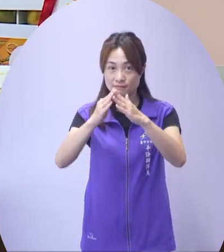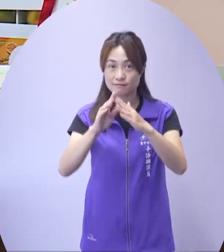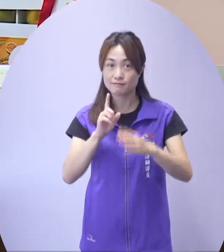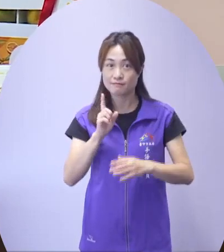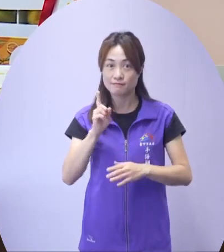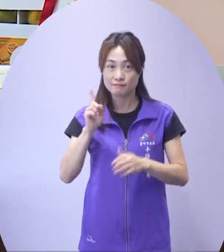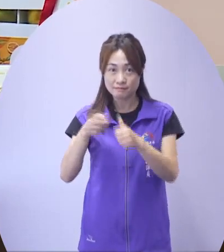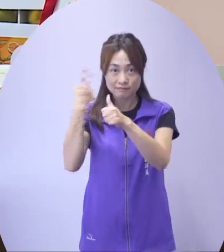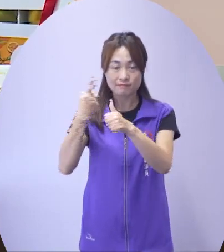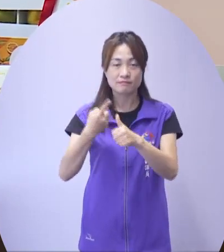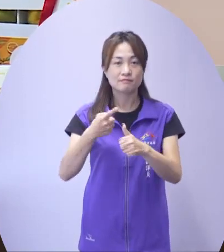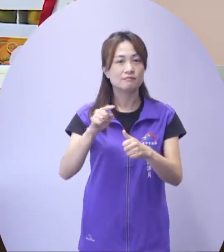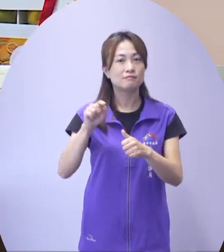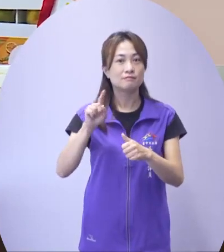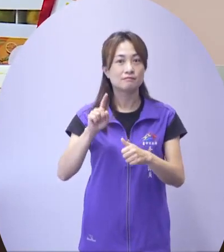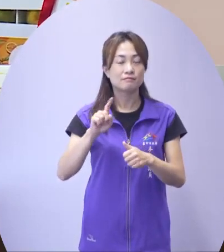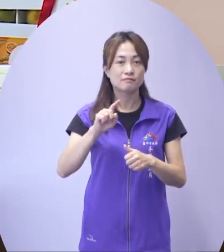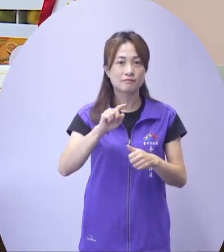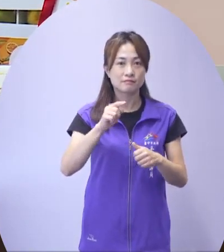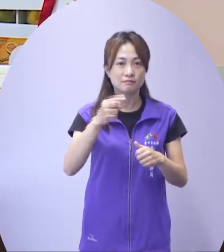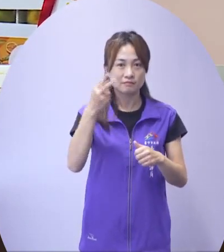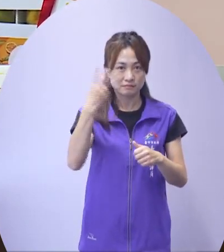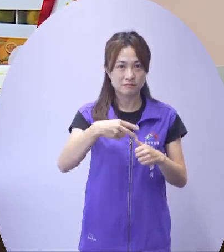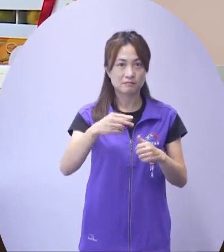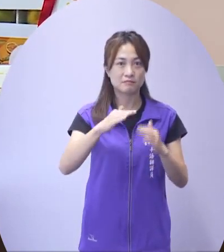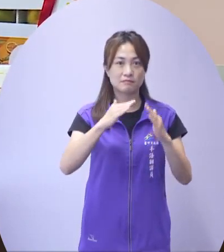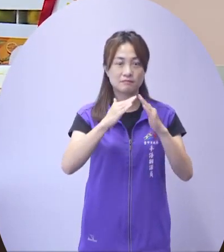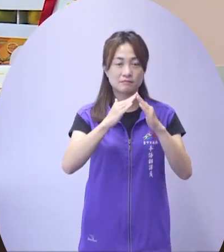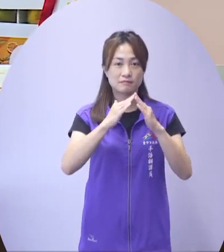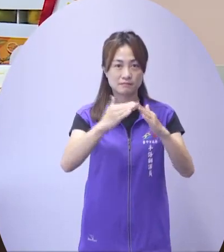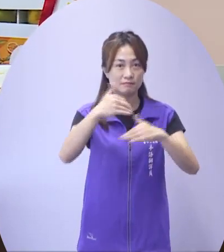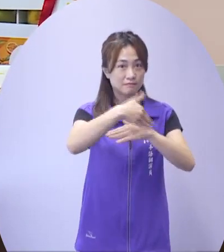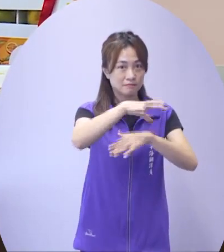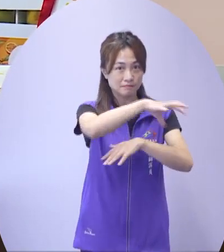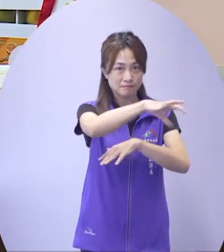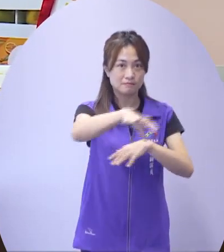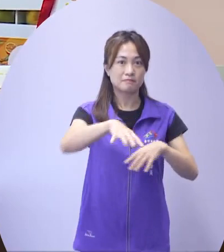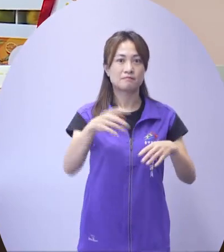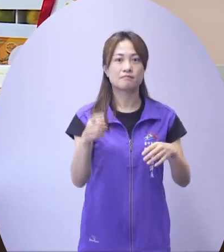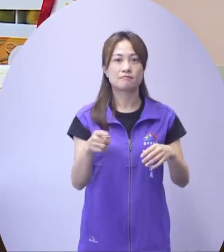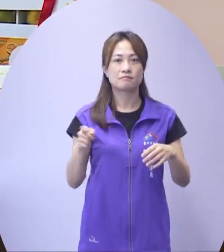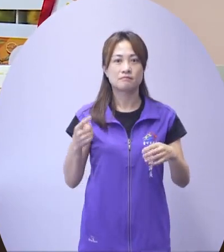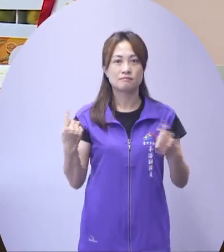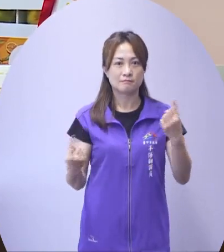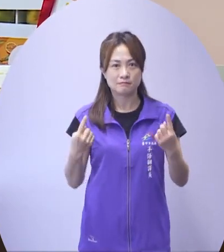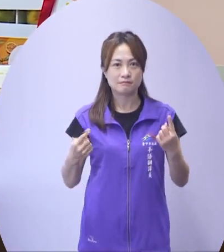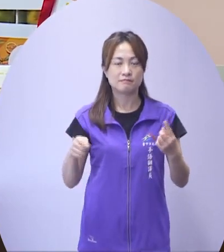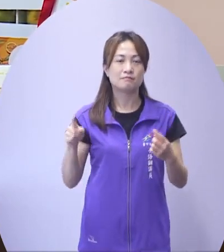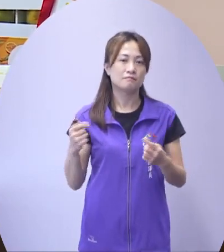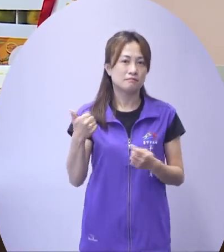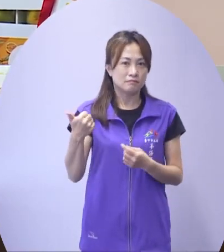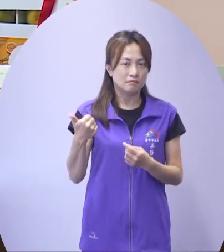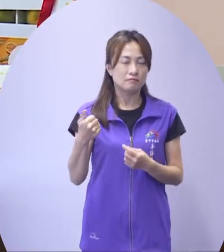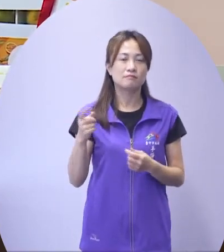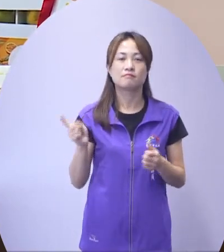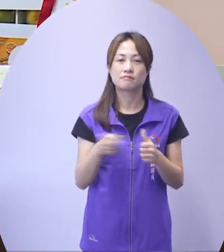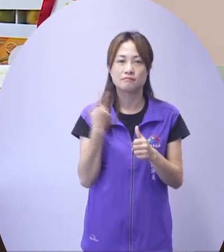县市里面历年最佳的成绩哈。所以我们也特别谢谢金发局哈，还有所有的这